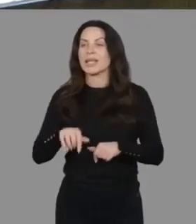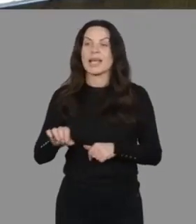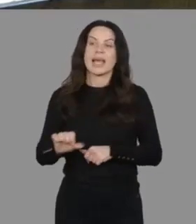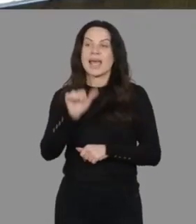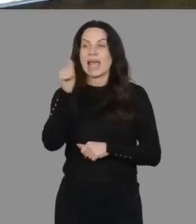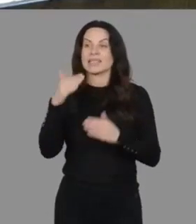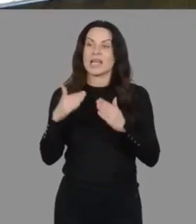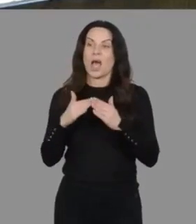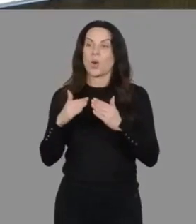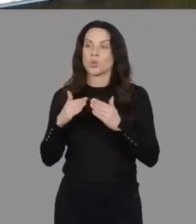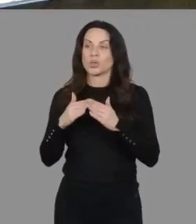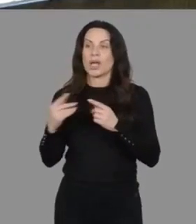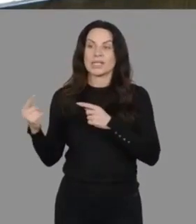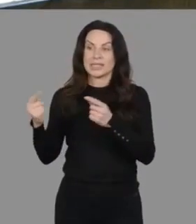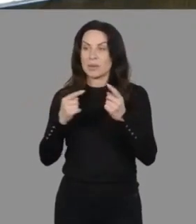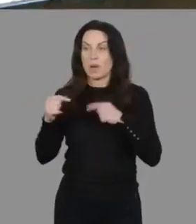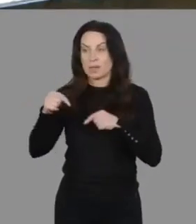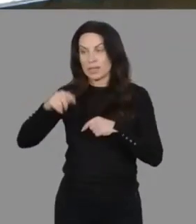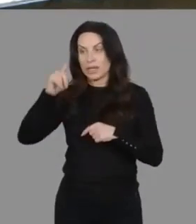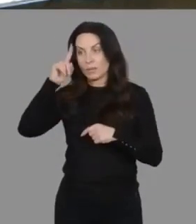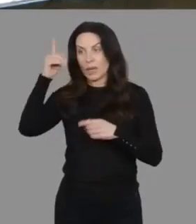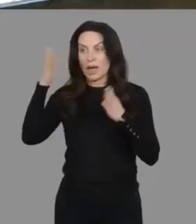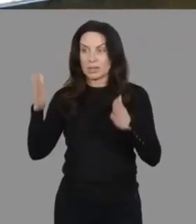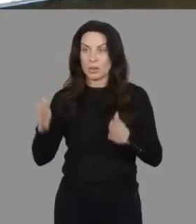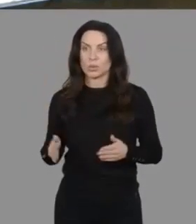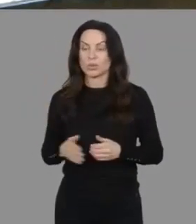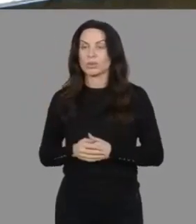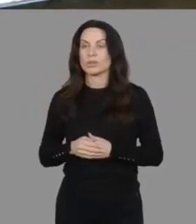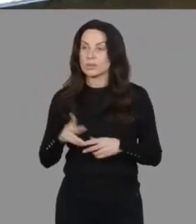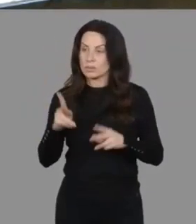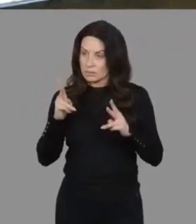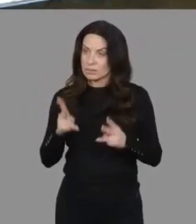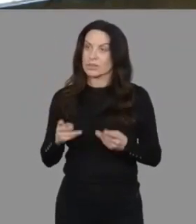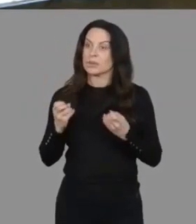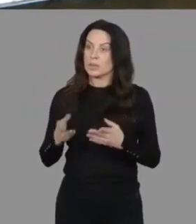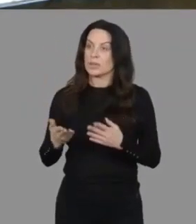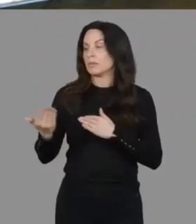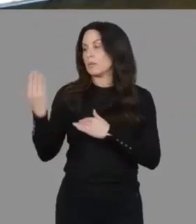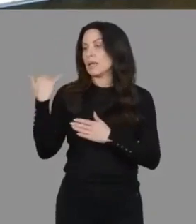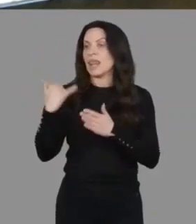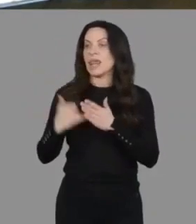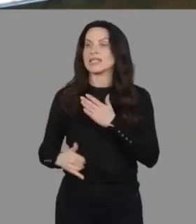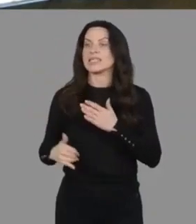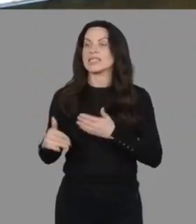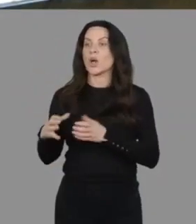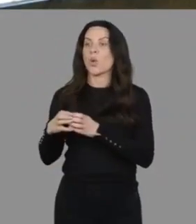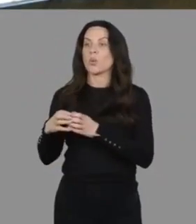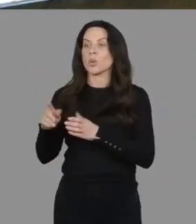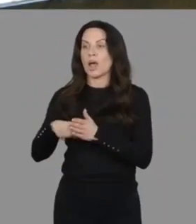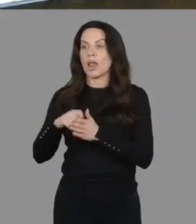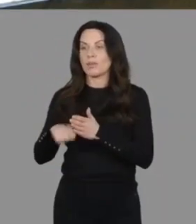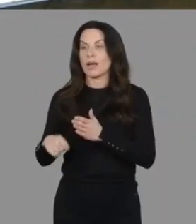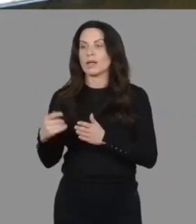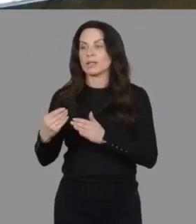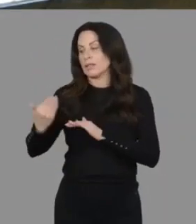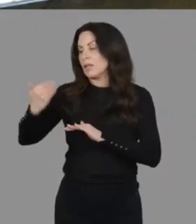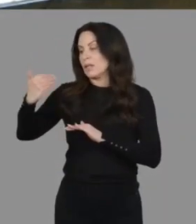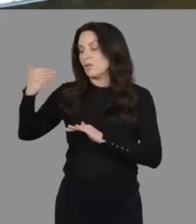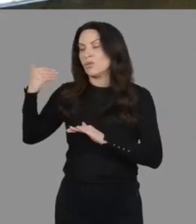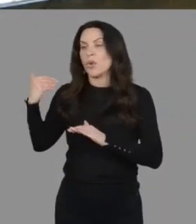Haushaltsdebatte hier im Rathaus, die stattfindet seit der letzten Kommunalwahl, weil die anderen Haushaltsdebatten, die wir